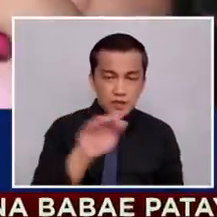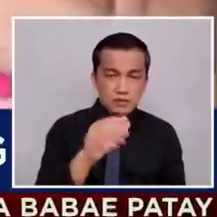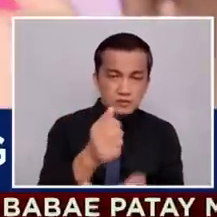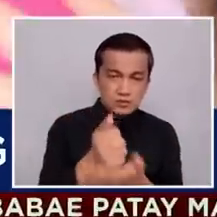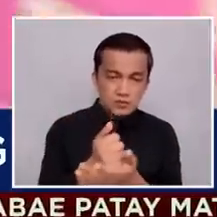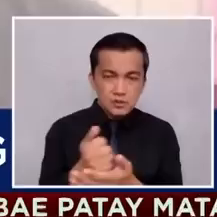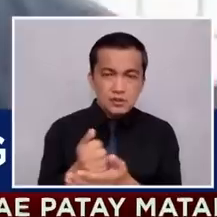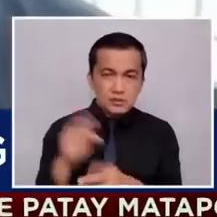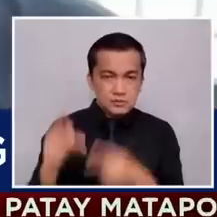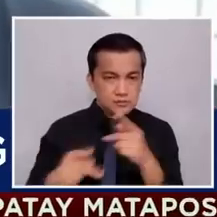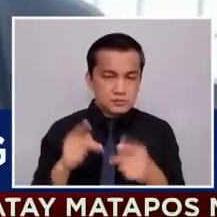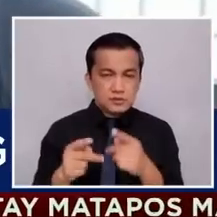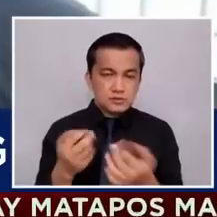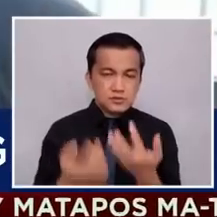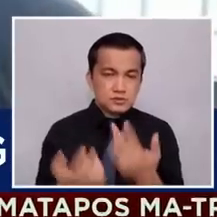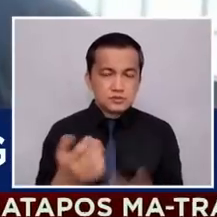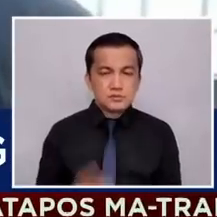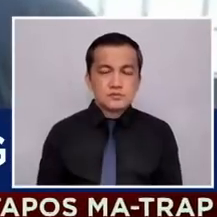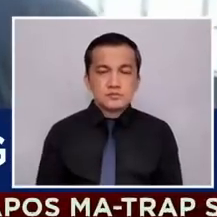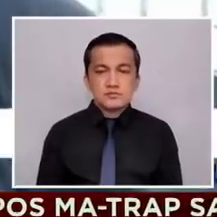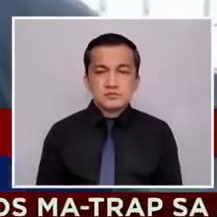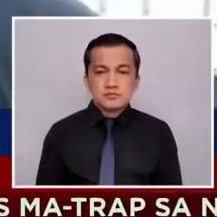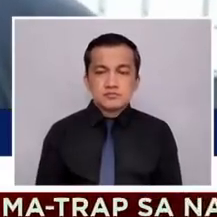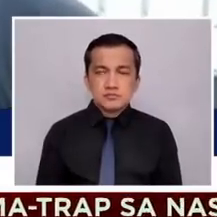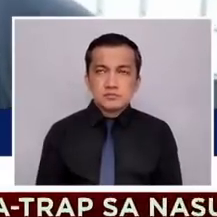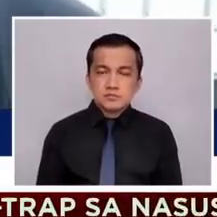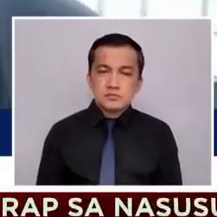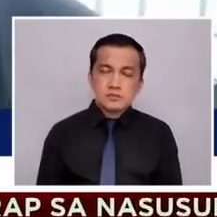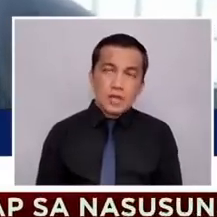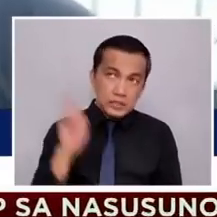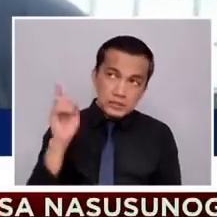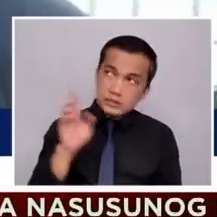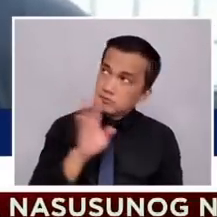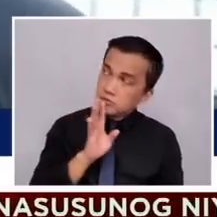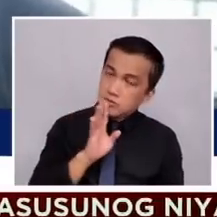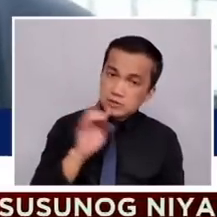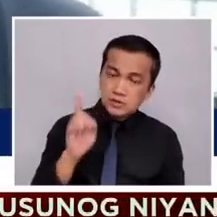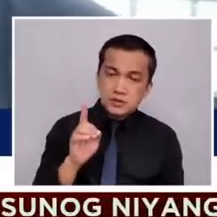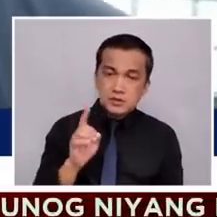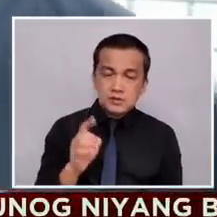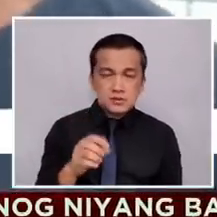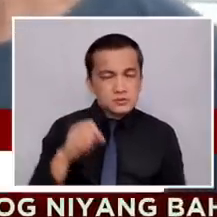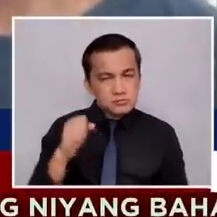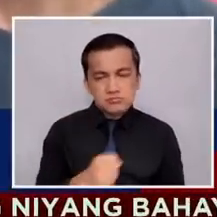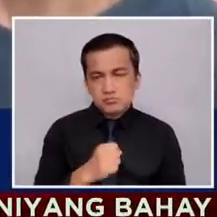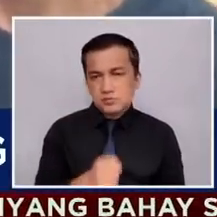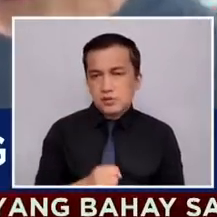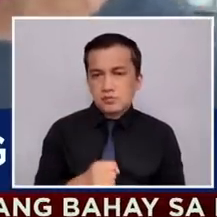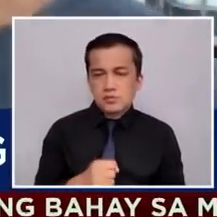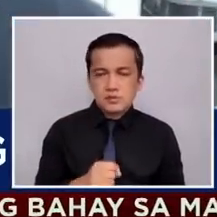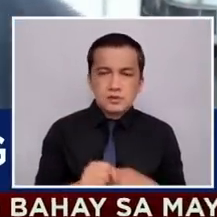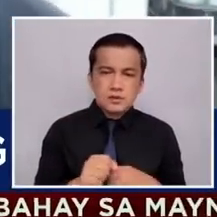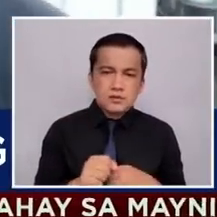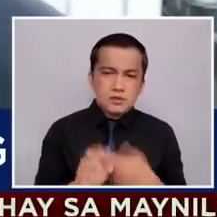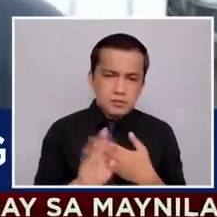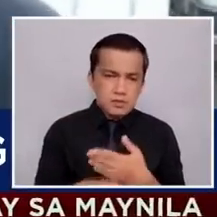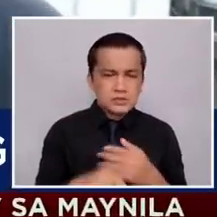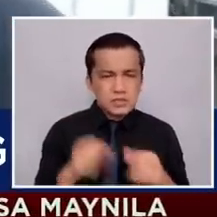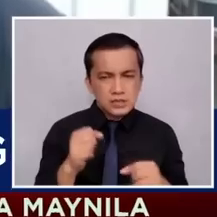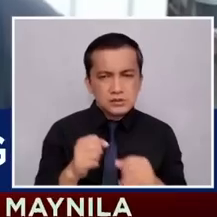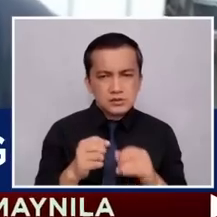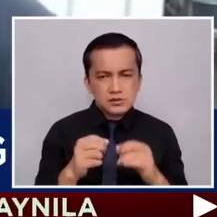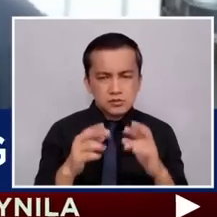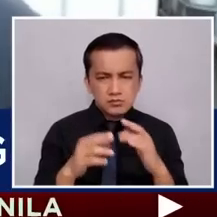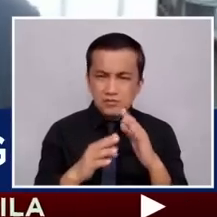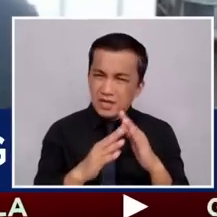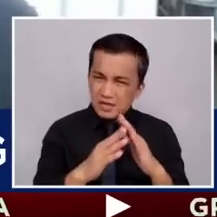nasunugan. Siyempre yung kahit paano pang ano sa bahay, balik ulit namin yung bahay namin. Yun